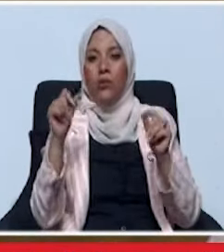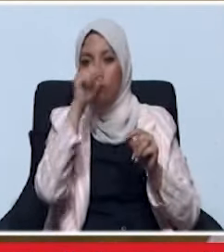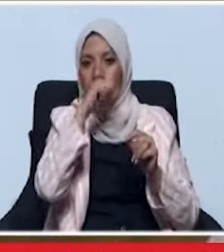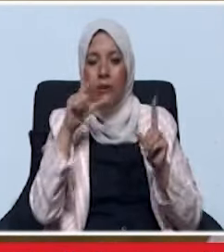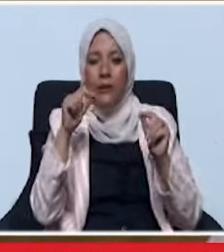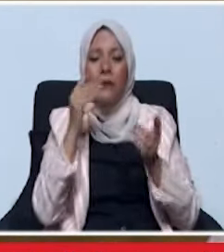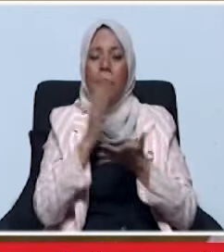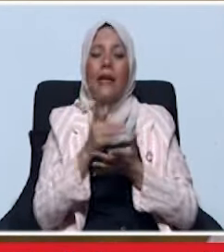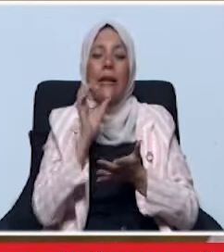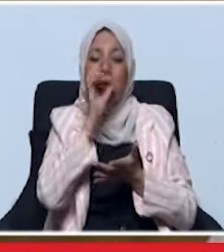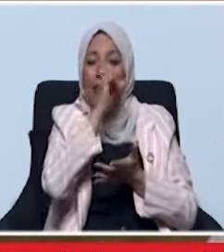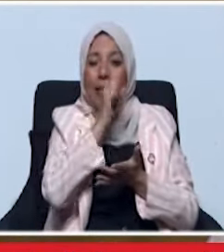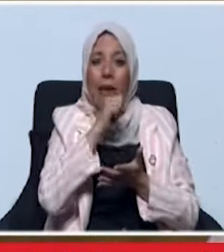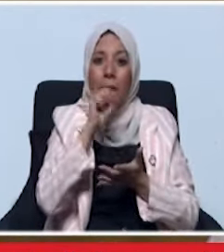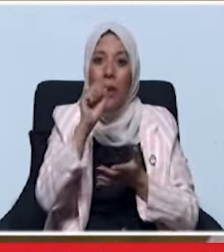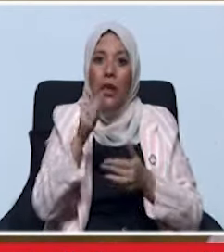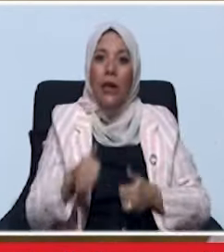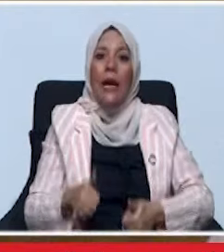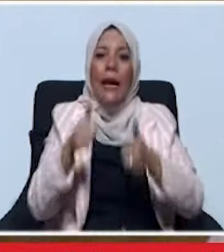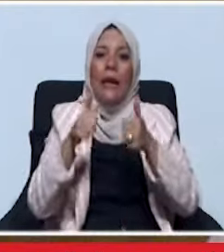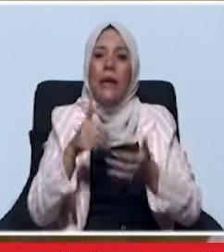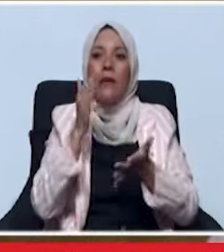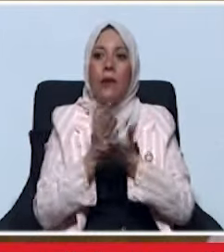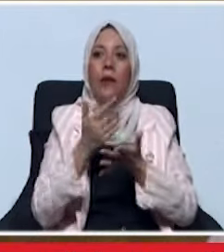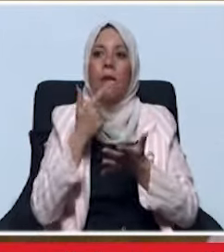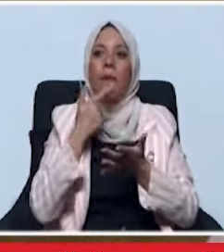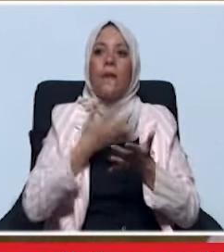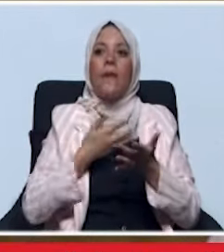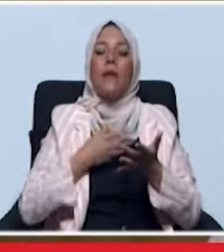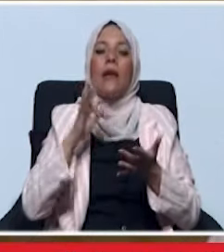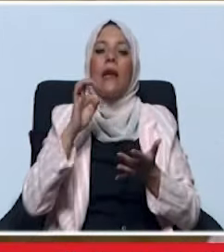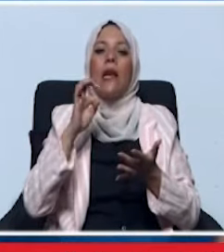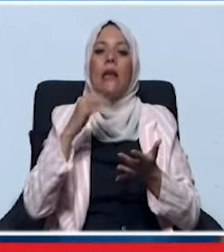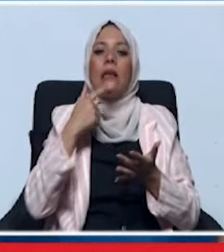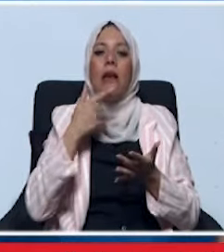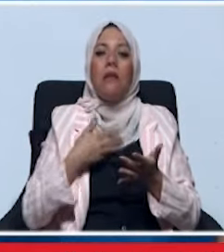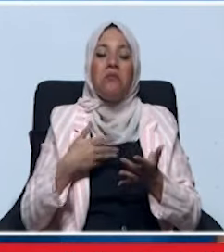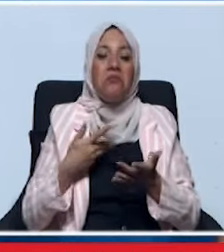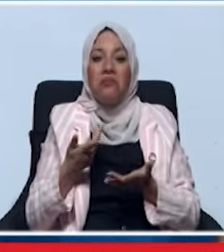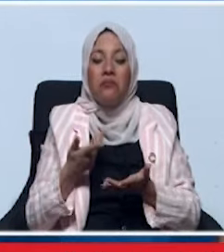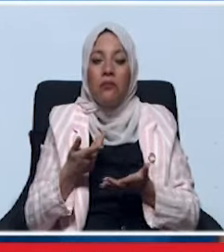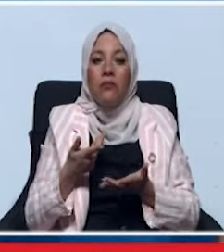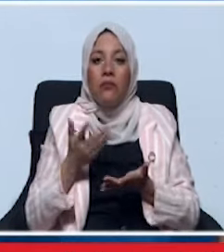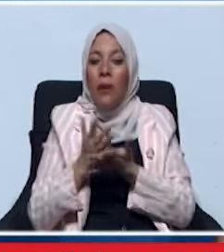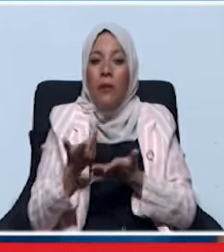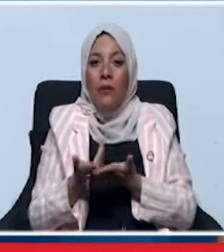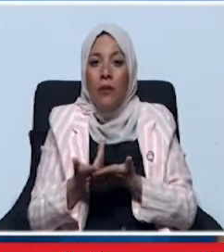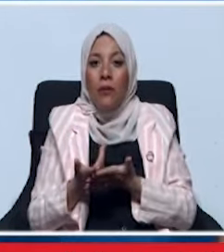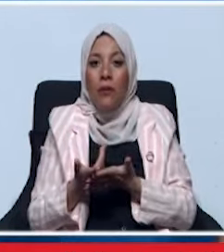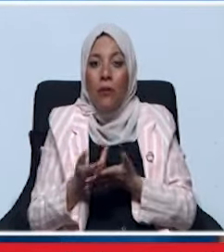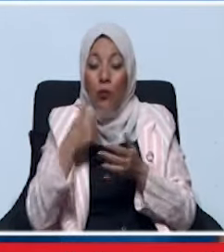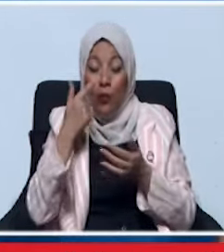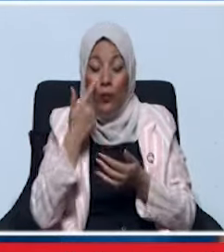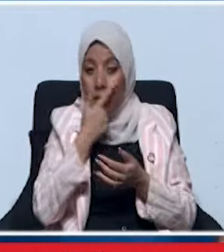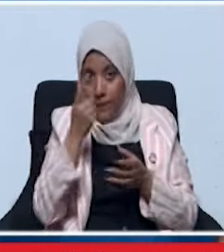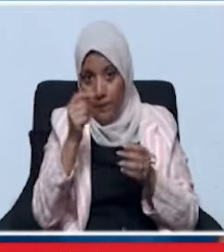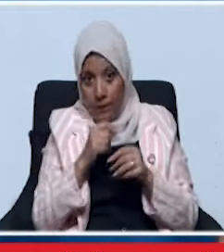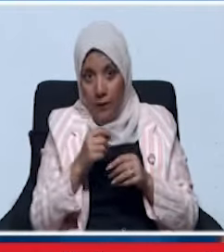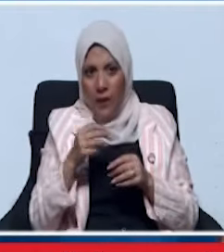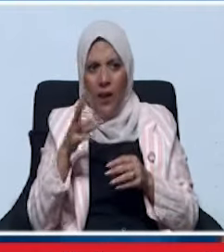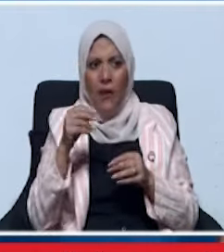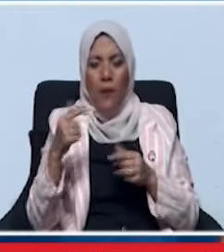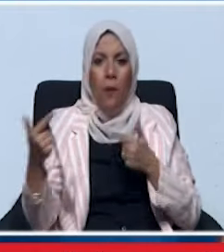سر نجاح التتر ده لغايه النهارده رغم مرور اكتر من 30 سنه عليه؟ بص حضرتك، هو كان في تحدي